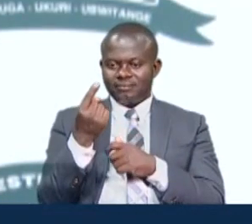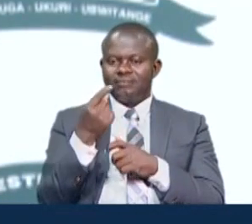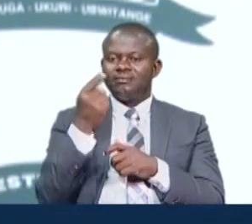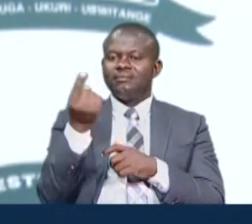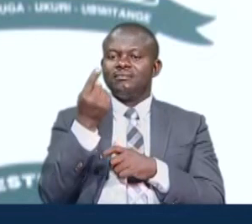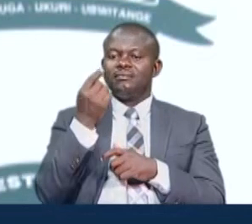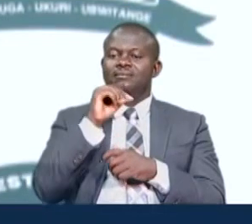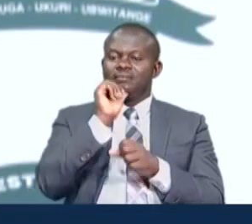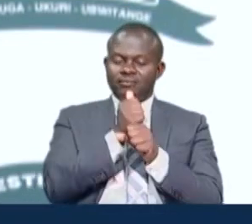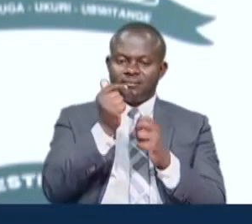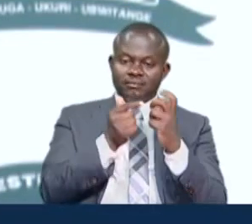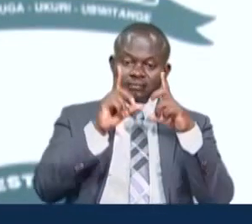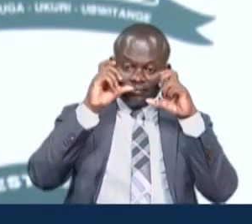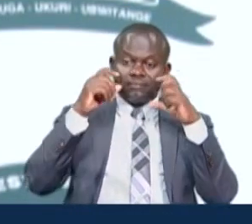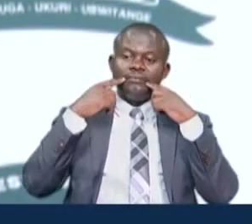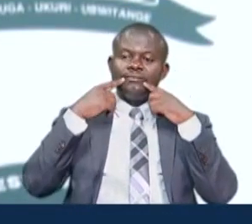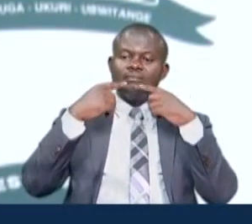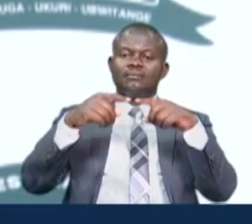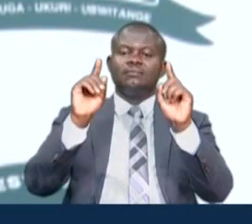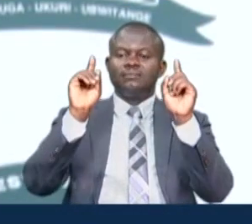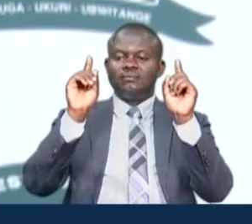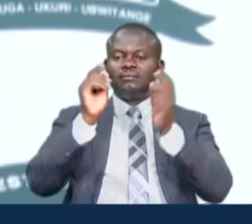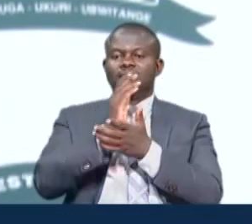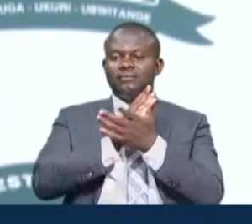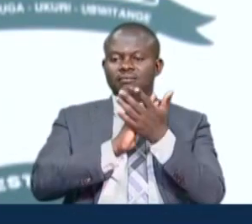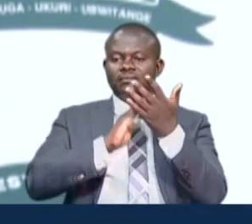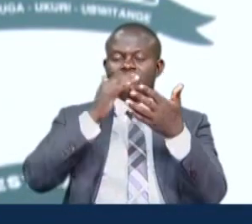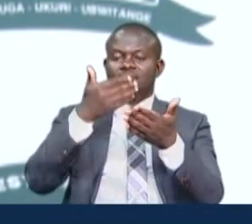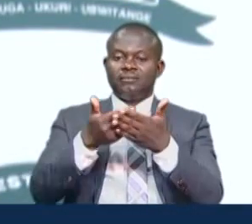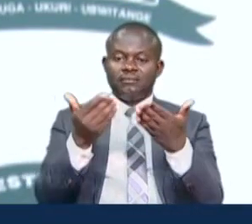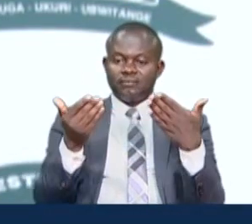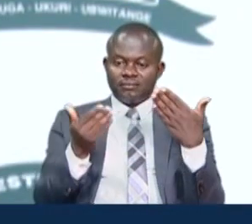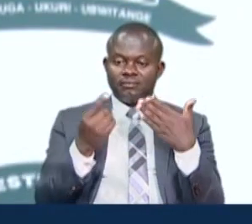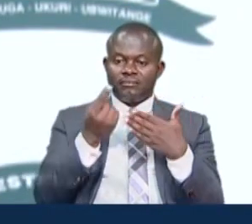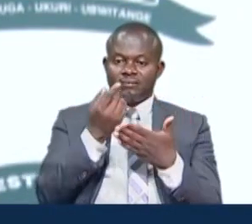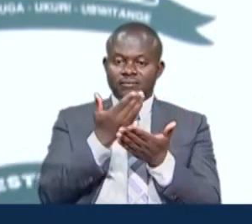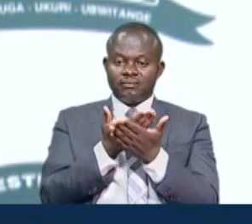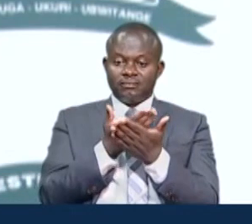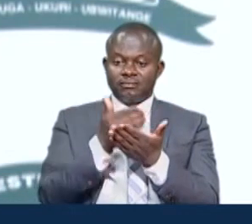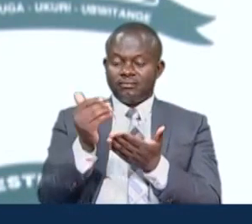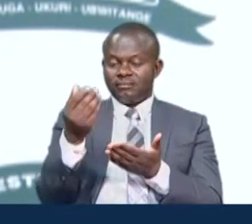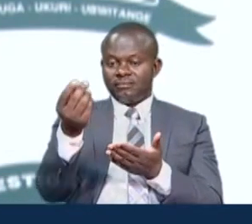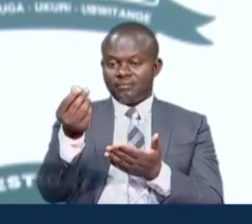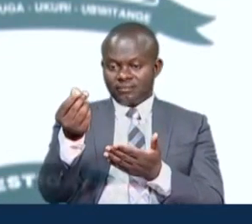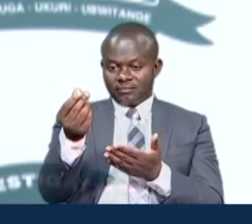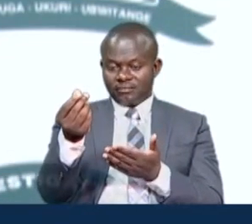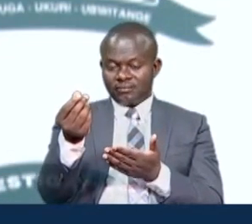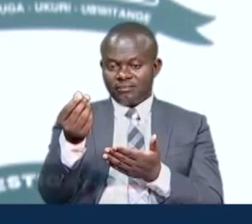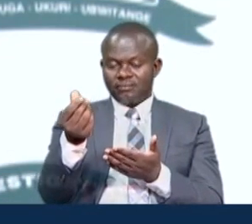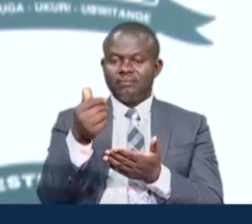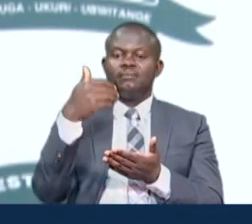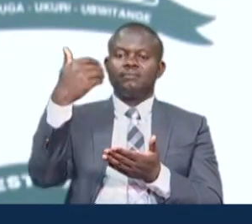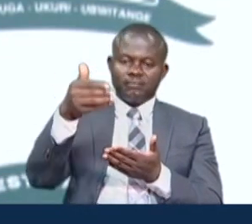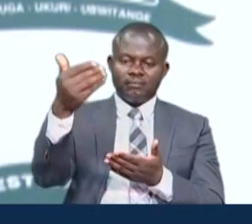ati nudakora ibi aya mafoto yawe ndayashyira hanze. Hariho rero n'abagera ku rwego aho umwe asaba undi amafaranga akahora